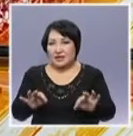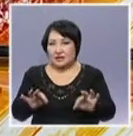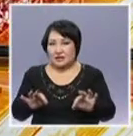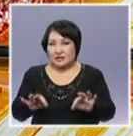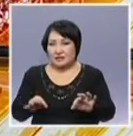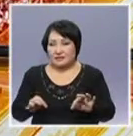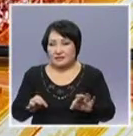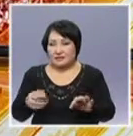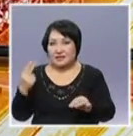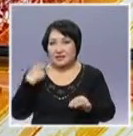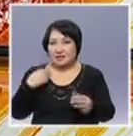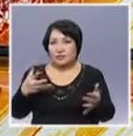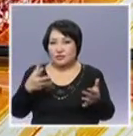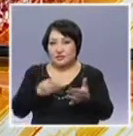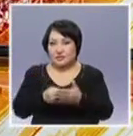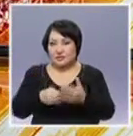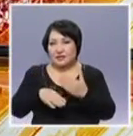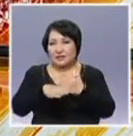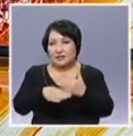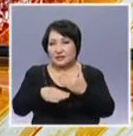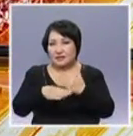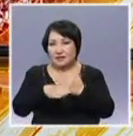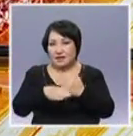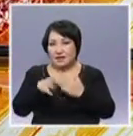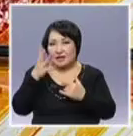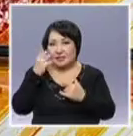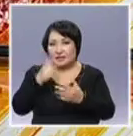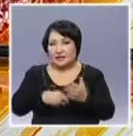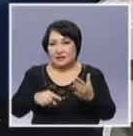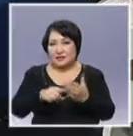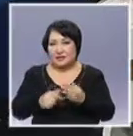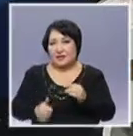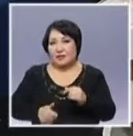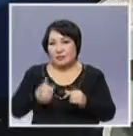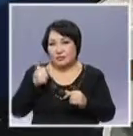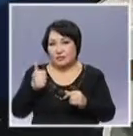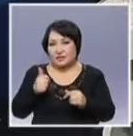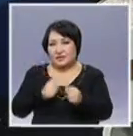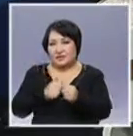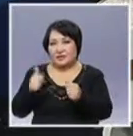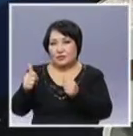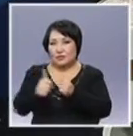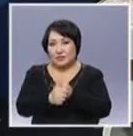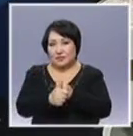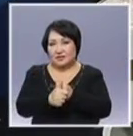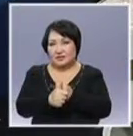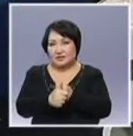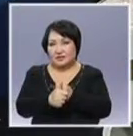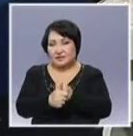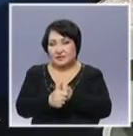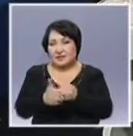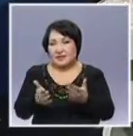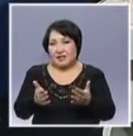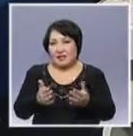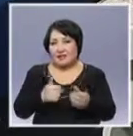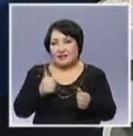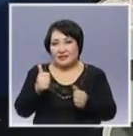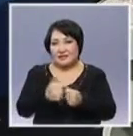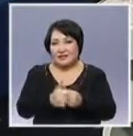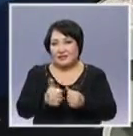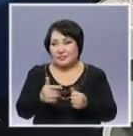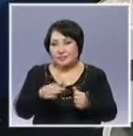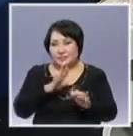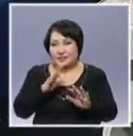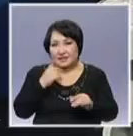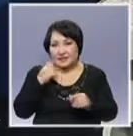арқасында Алматы қаласы бүгін абыроймен жаңағы алда келе жатыр дейсіз ғой, көш бастап тұр былай қарағанда. Алда деп қатты айтуға болмайды, бірақ